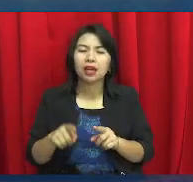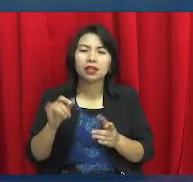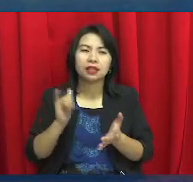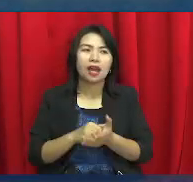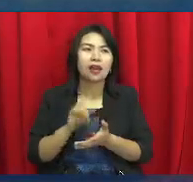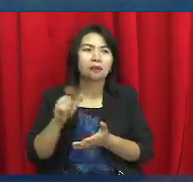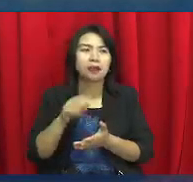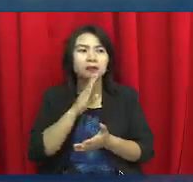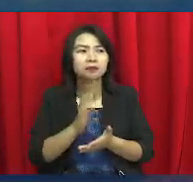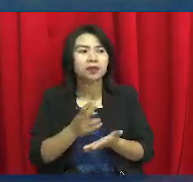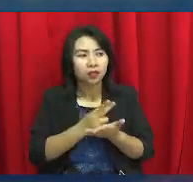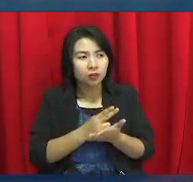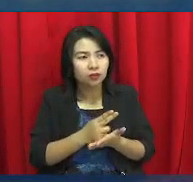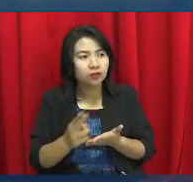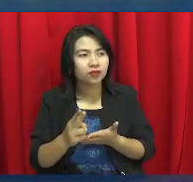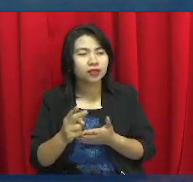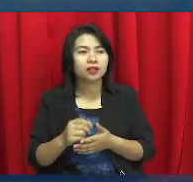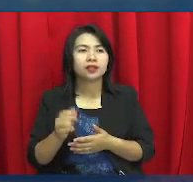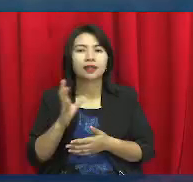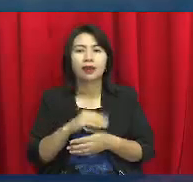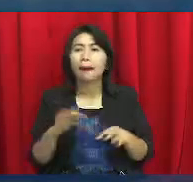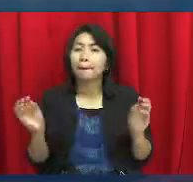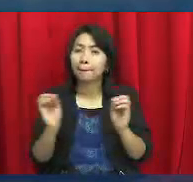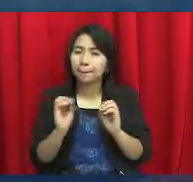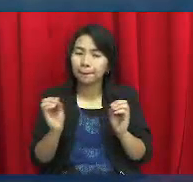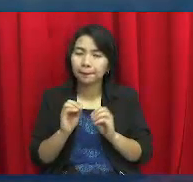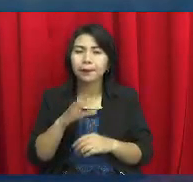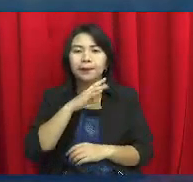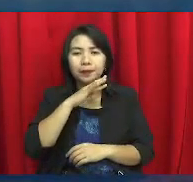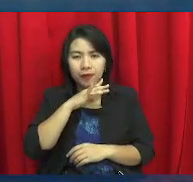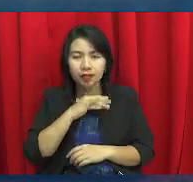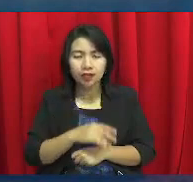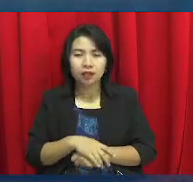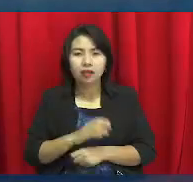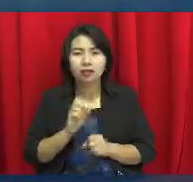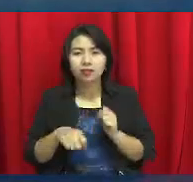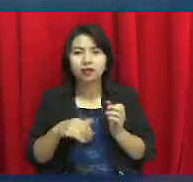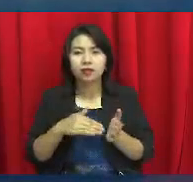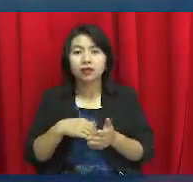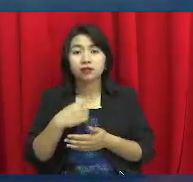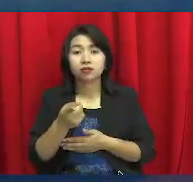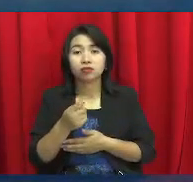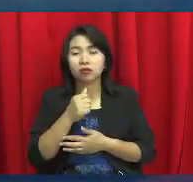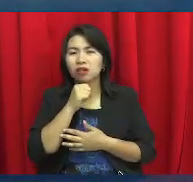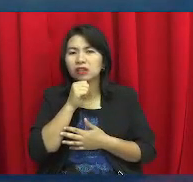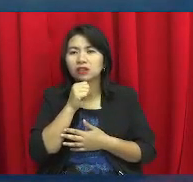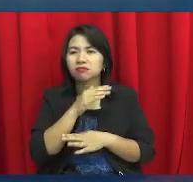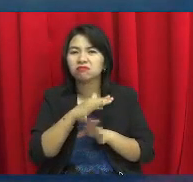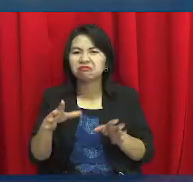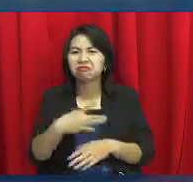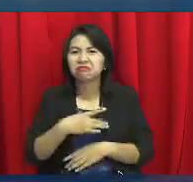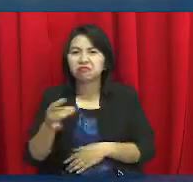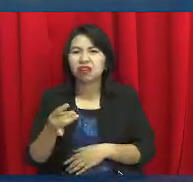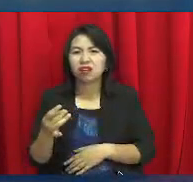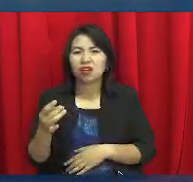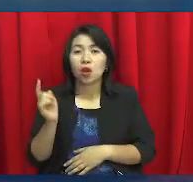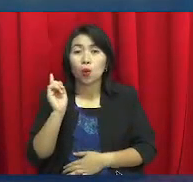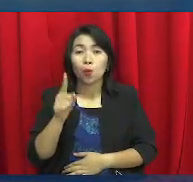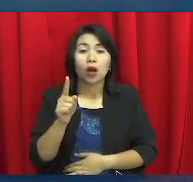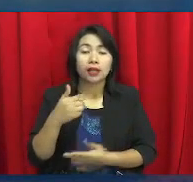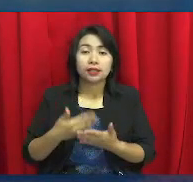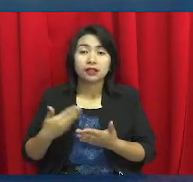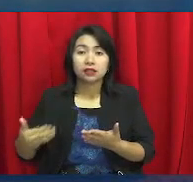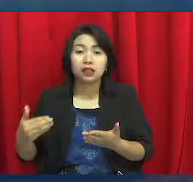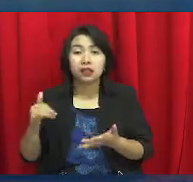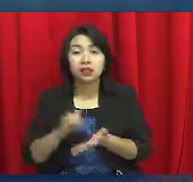holy and without blemish. So maganda mga kapatid, di ba? Ayaw mo ng isang produkto na wala, na may kapintasan. Therefore, mga